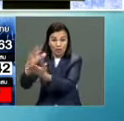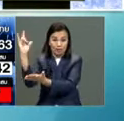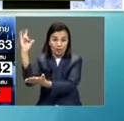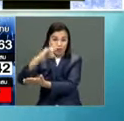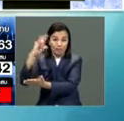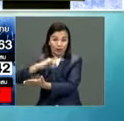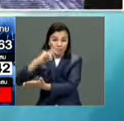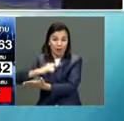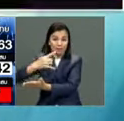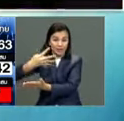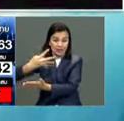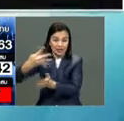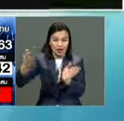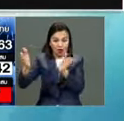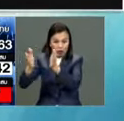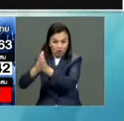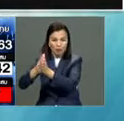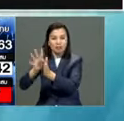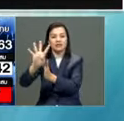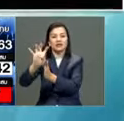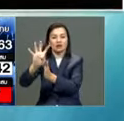คนนะครับที่จะกลับมาในวันนี้พรุ่งนี้อยู่ฝั่งขวามือนะครับรวมตัวเลขแล้วจากสีเที่ยวบินนี้กลับมาอีก400